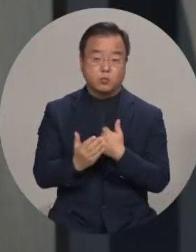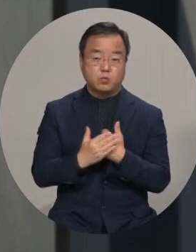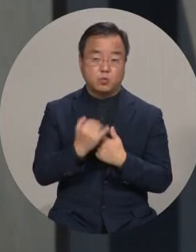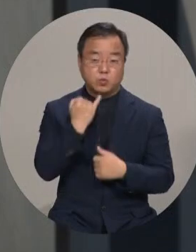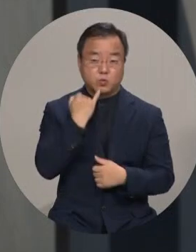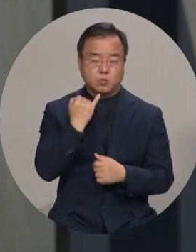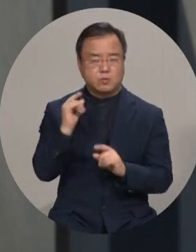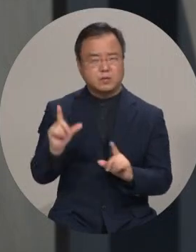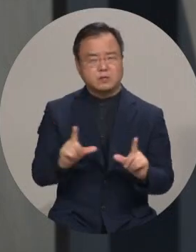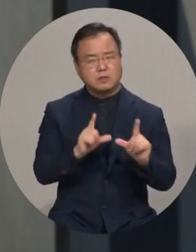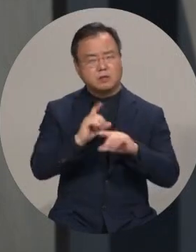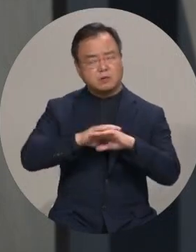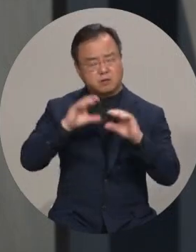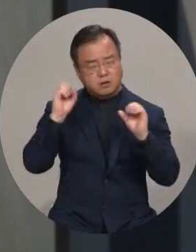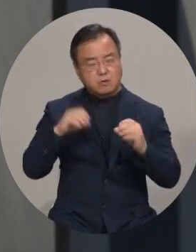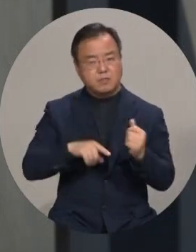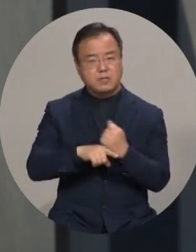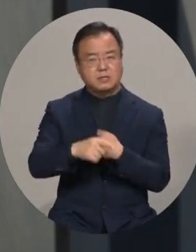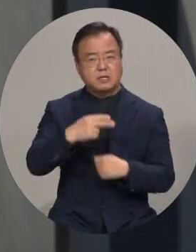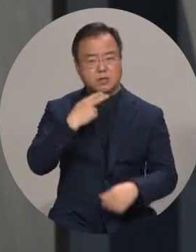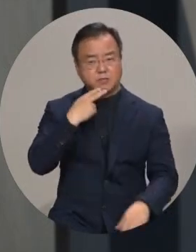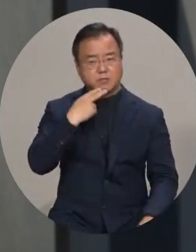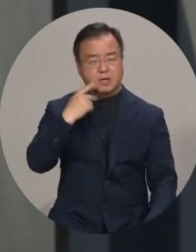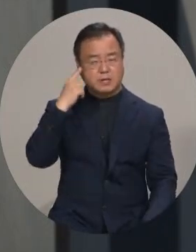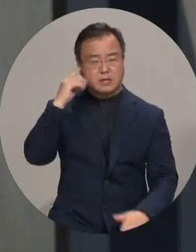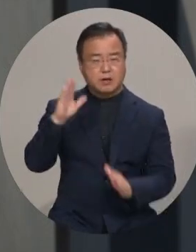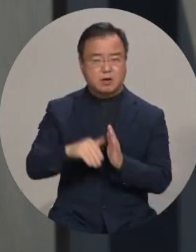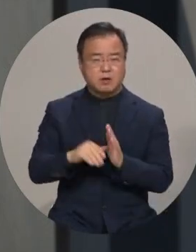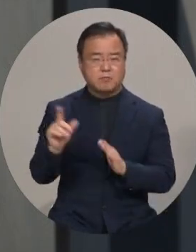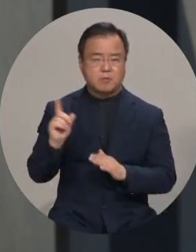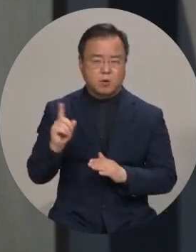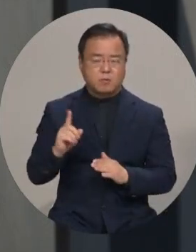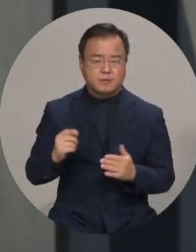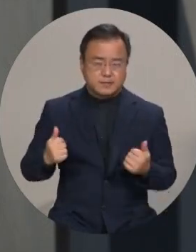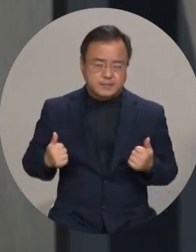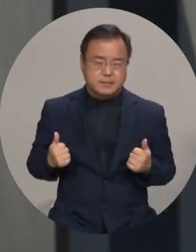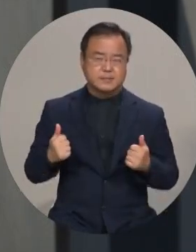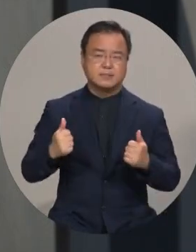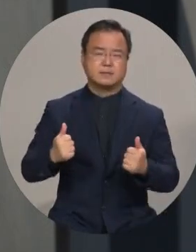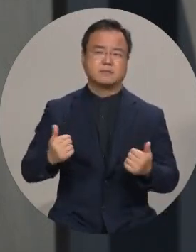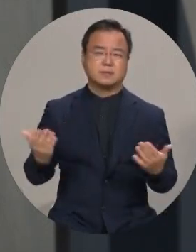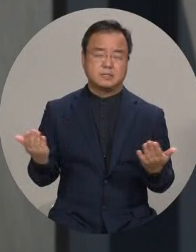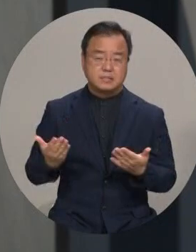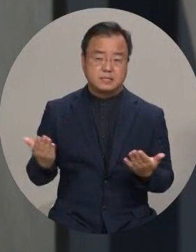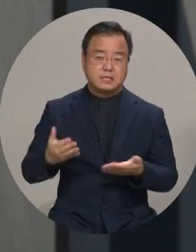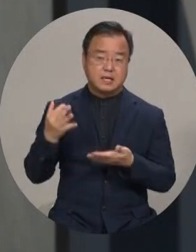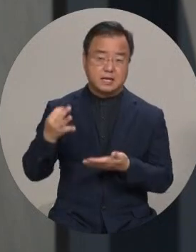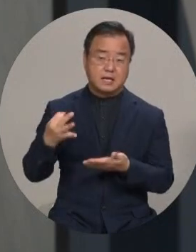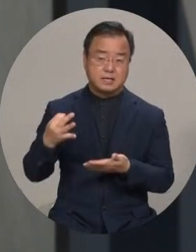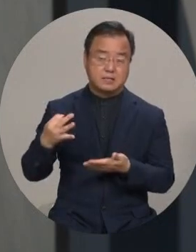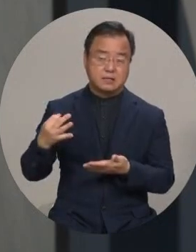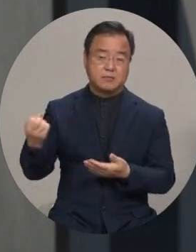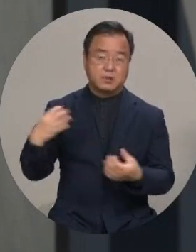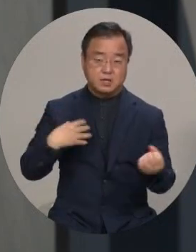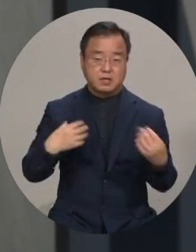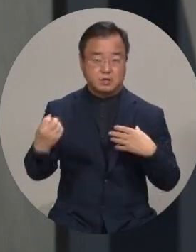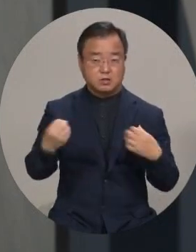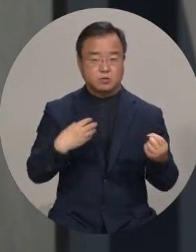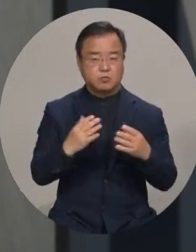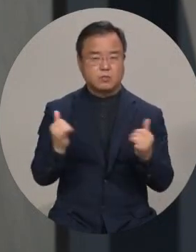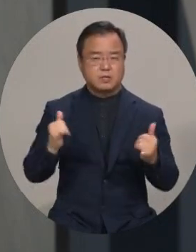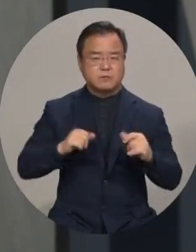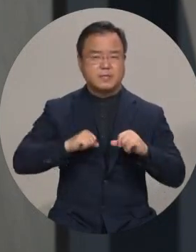생각할 때쯤에 너무너무 열심히 사는 어떤 노동의 가치를 알려 주시는 분들이 다 뭔가 청소를 정말